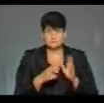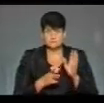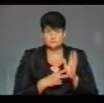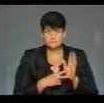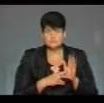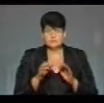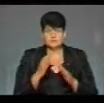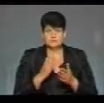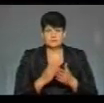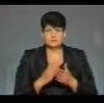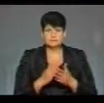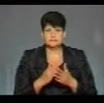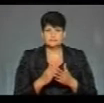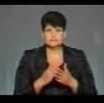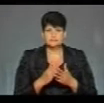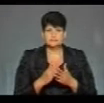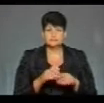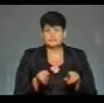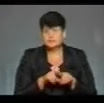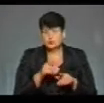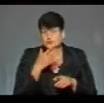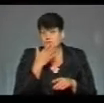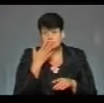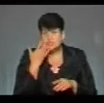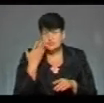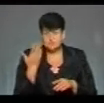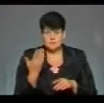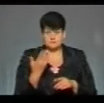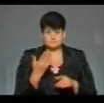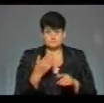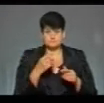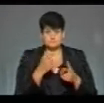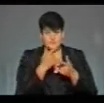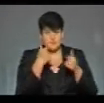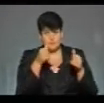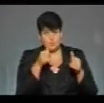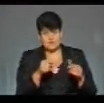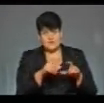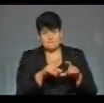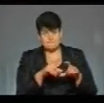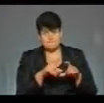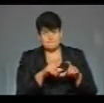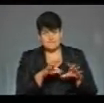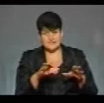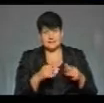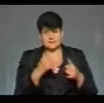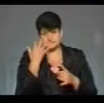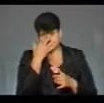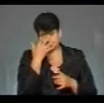сягає навіть. Також немає тактильної попереджаючої плитки для незрячих